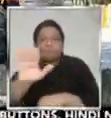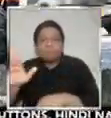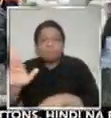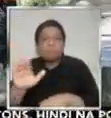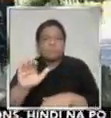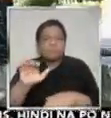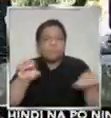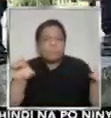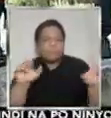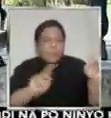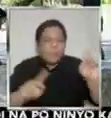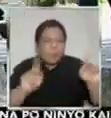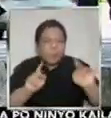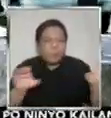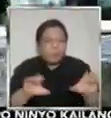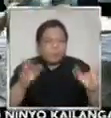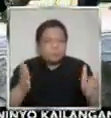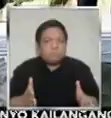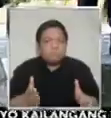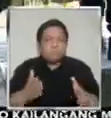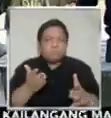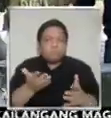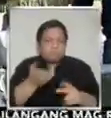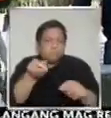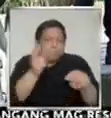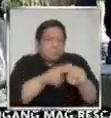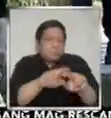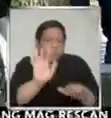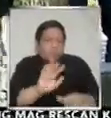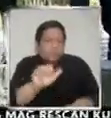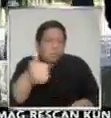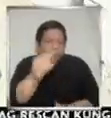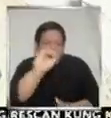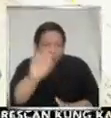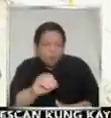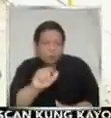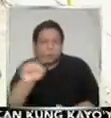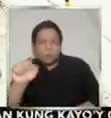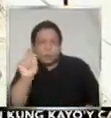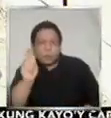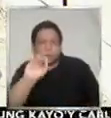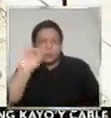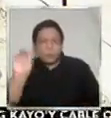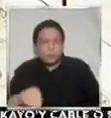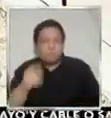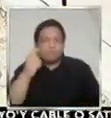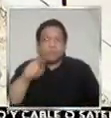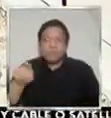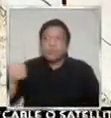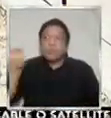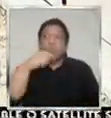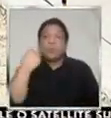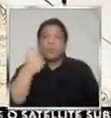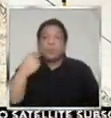manpower by at least 10% to 20% para ma-accommodate yung mga balik-balik probinsya.